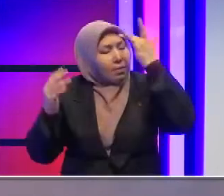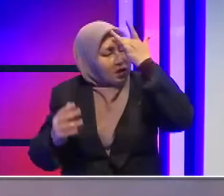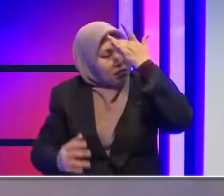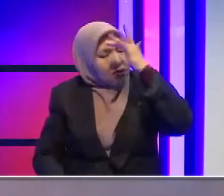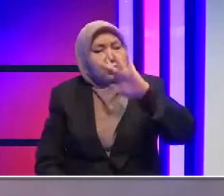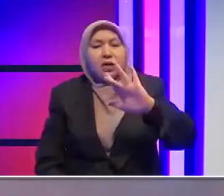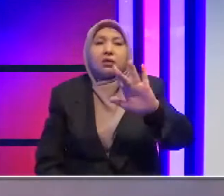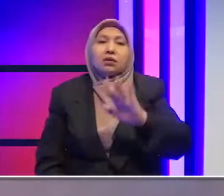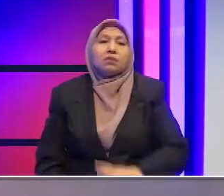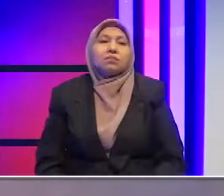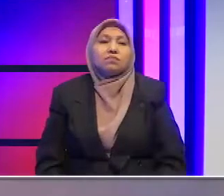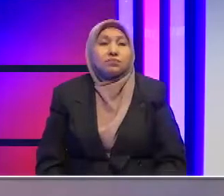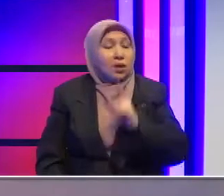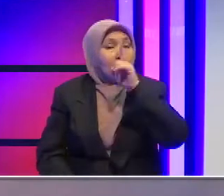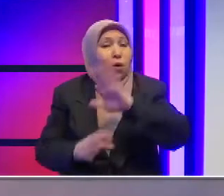حكيم.